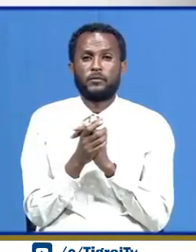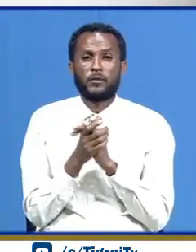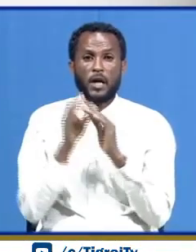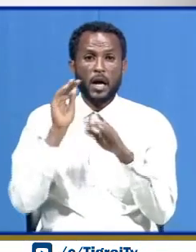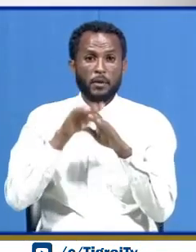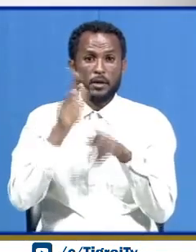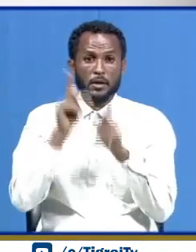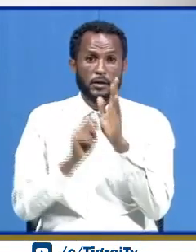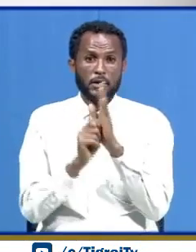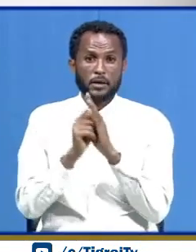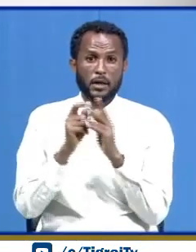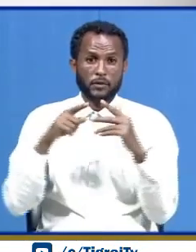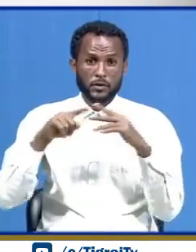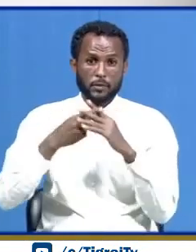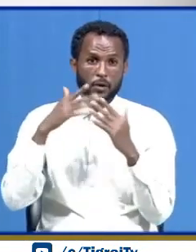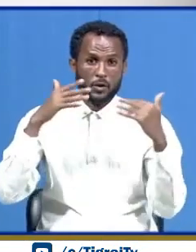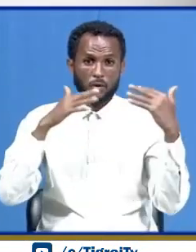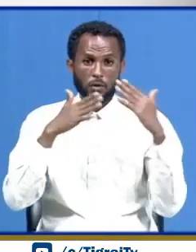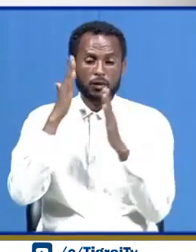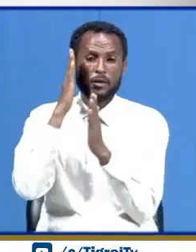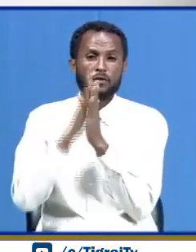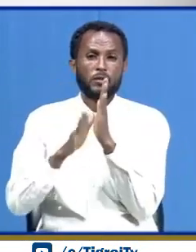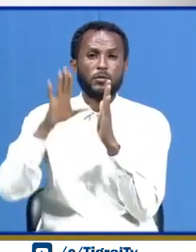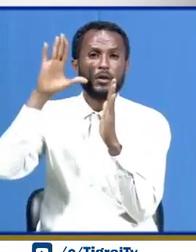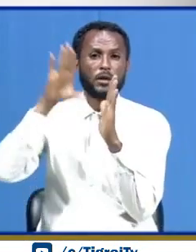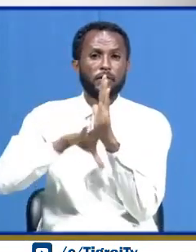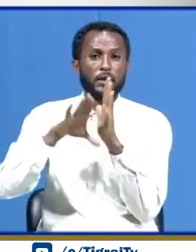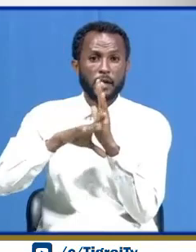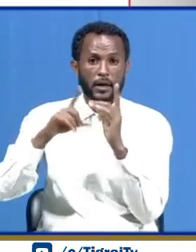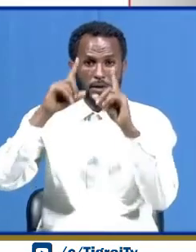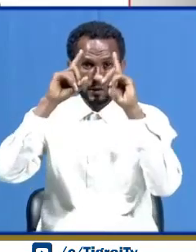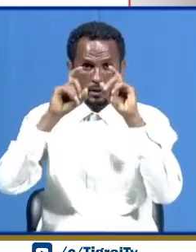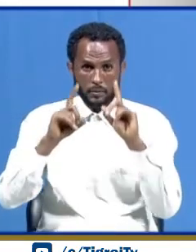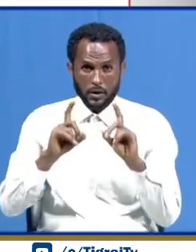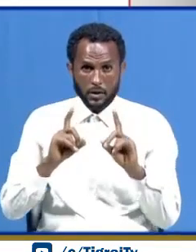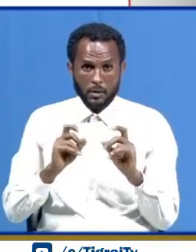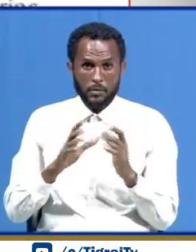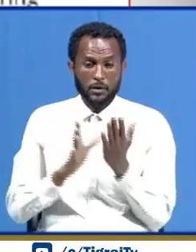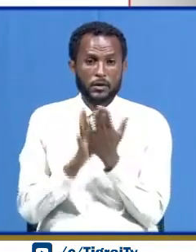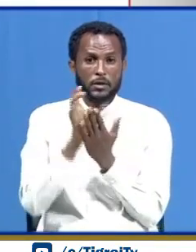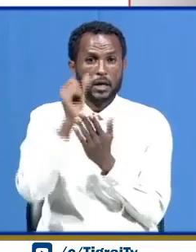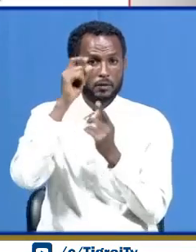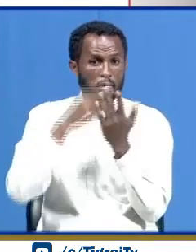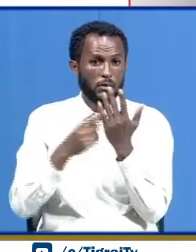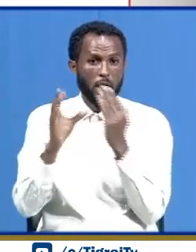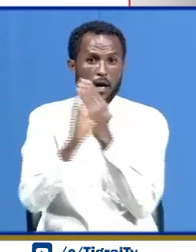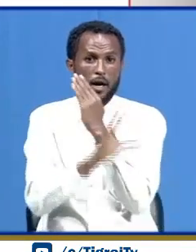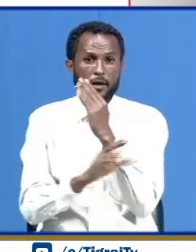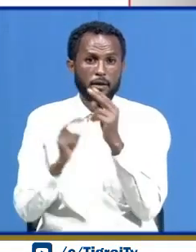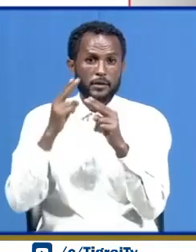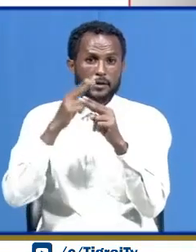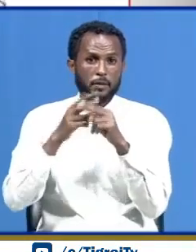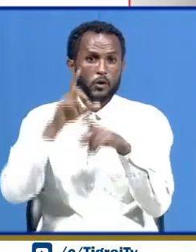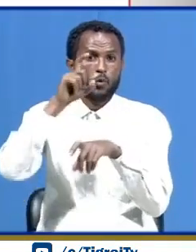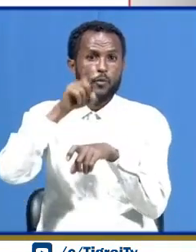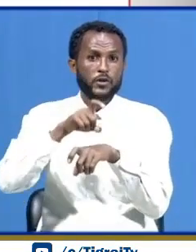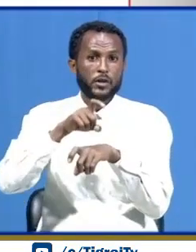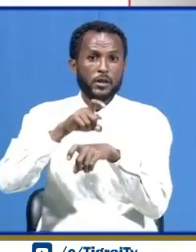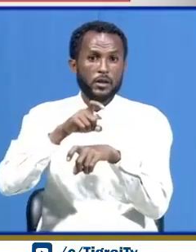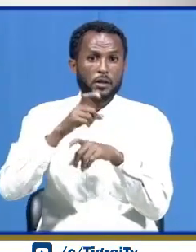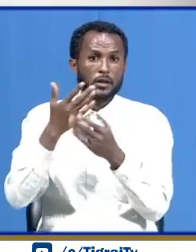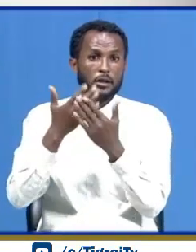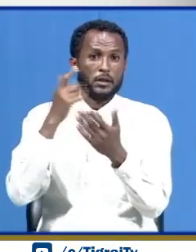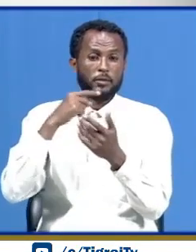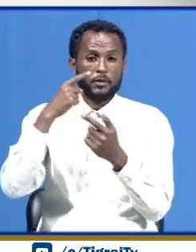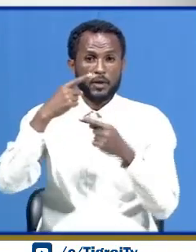ኣብ ልዕሊ ትግራይ ኣብ ዝተወልዐ ኩናት ዝተፈጸሙ ግፍዕታት ንክምርምር ብቤት ምክሪ ሰብኣ መሰል ውድብ ሕቡራት ሃገራት ዝተሰየመ ኮሚሽን ቅድም